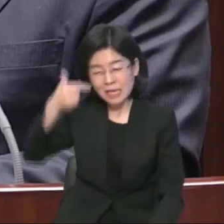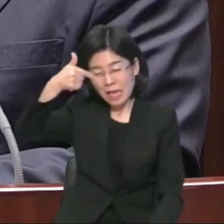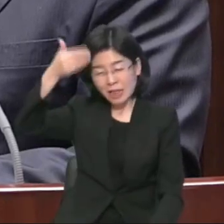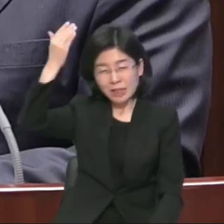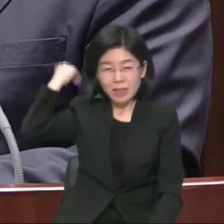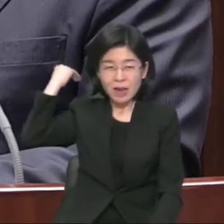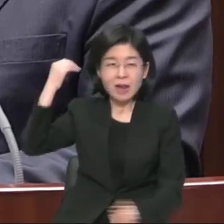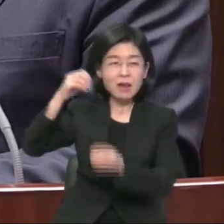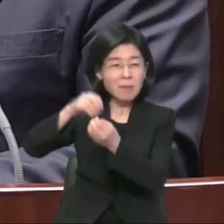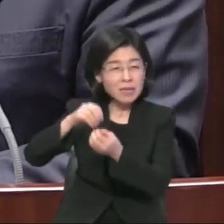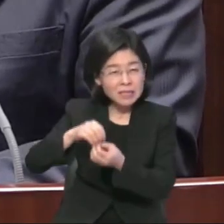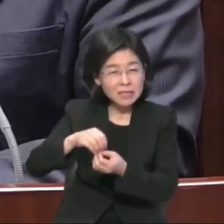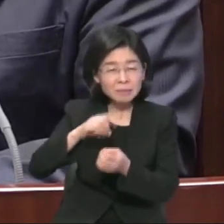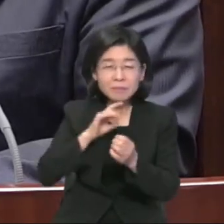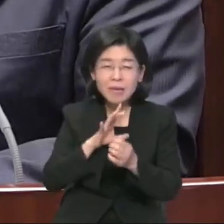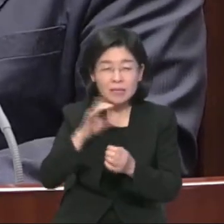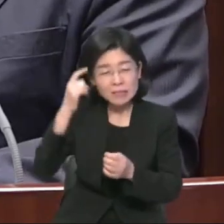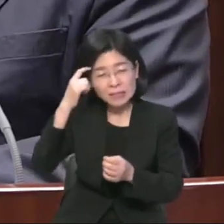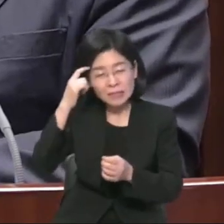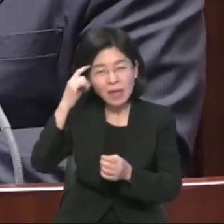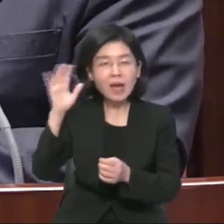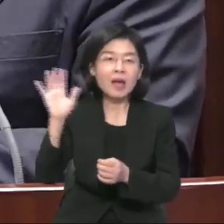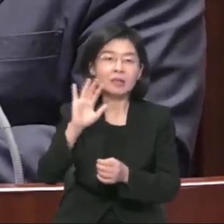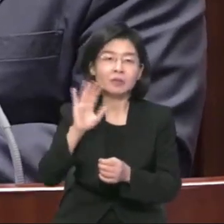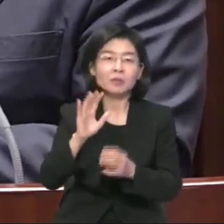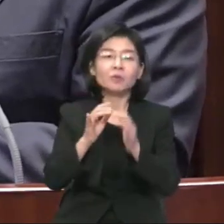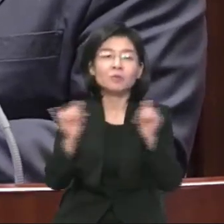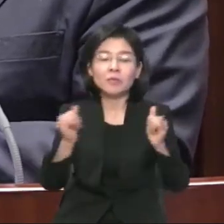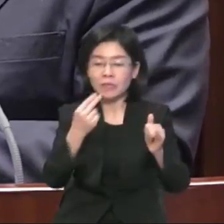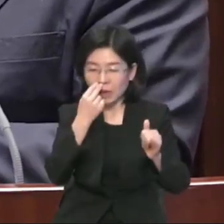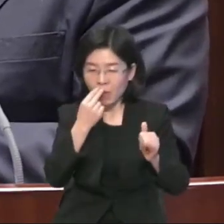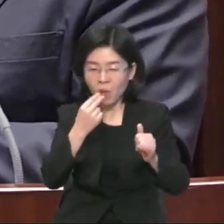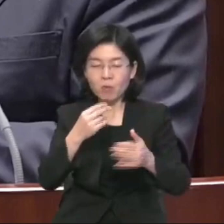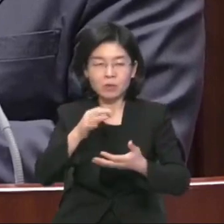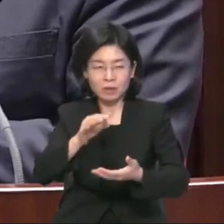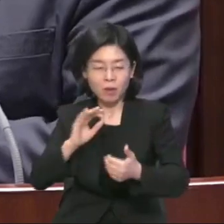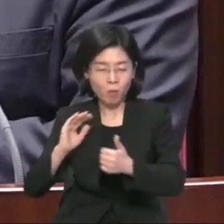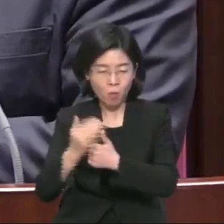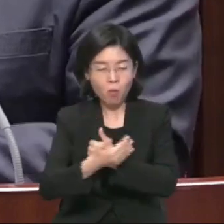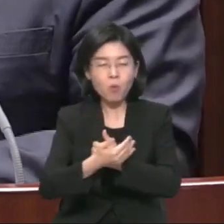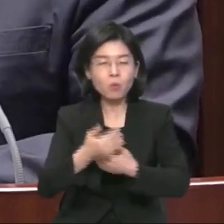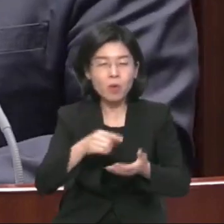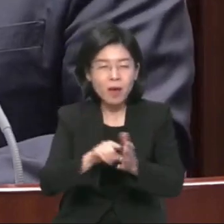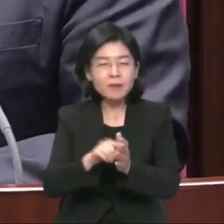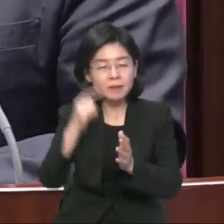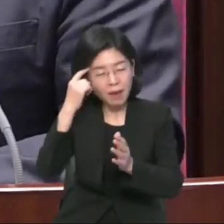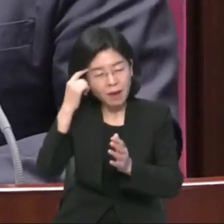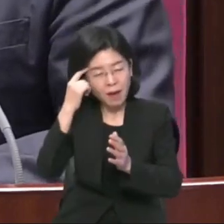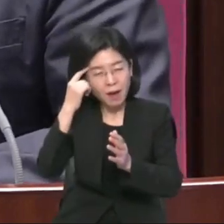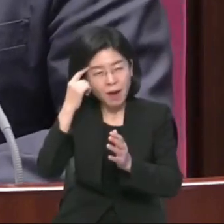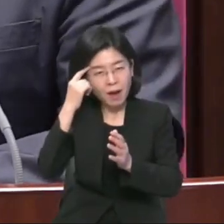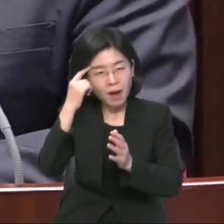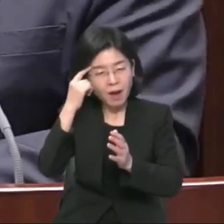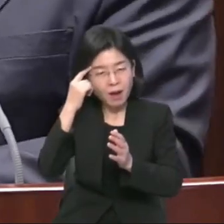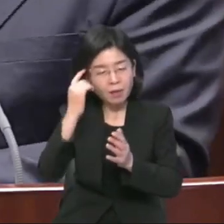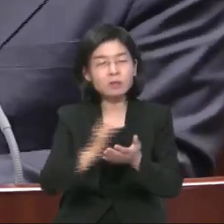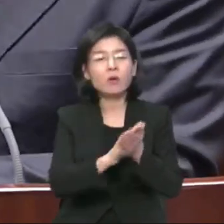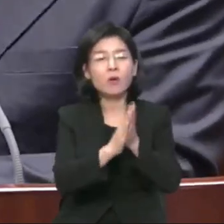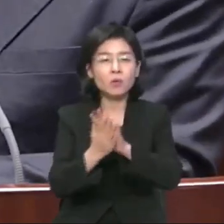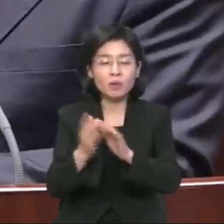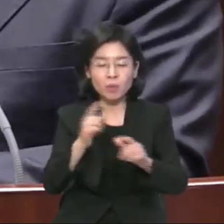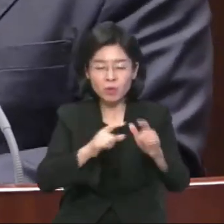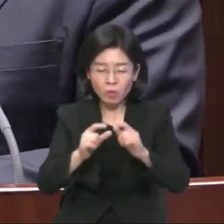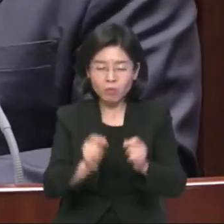가지고는 국민의 생명과 재산을 제대로 지킬 수 없다. 그래서 뭐 이런 걸 포괄 안보라고도 얘기하는 것